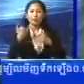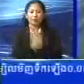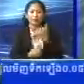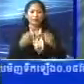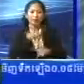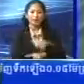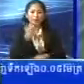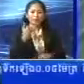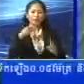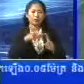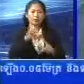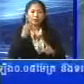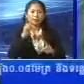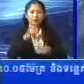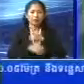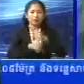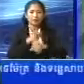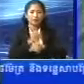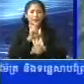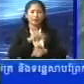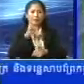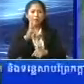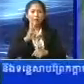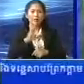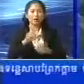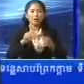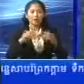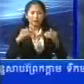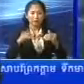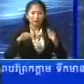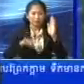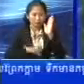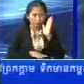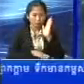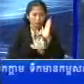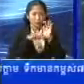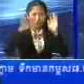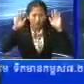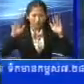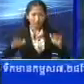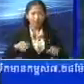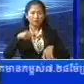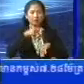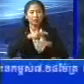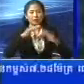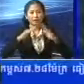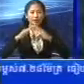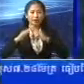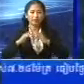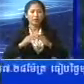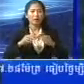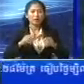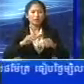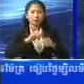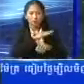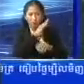6ដល់ថ្ងៃទី11ខែកញ្ញាឆ្នាំ2013នឹងអាចបង្កឲ្យមានចំនួនទឹកភ្លៀងនៅរាជធានីខេត្តមួយចំនួនដូចជាតំបន់កំព